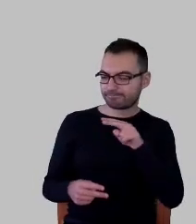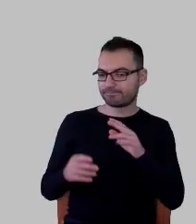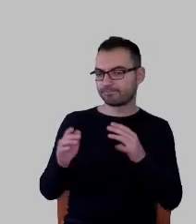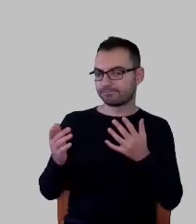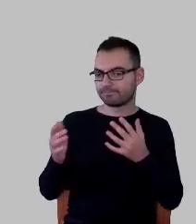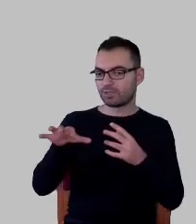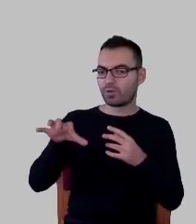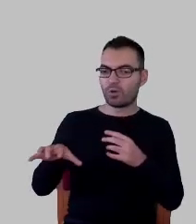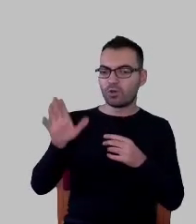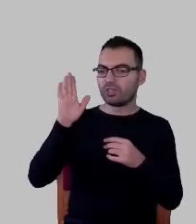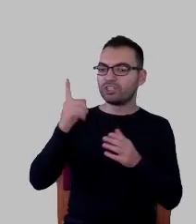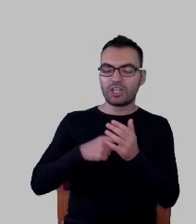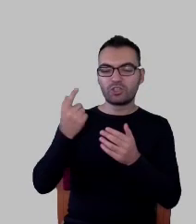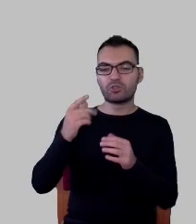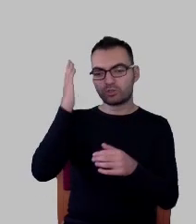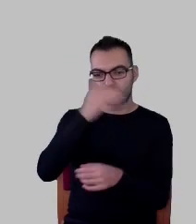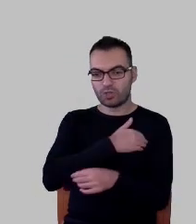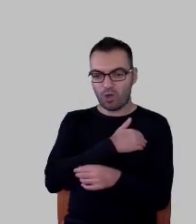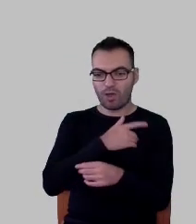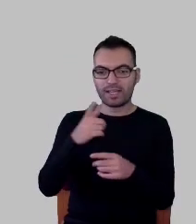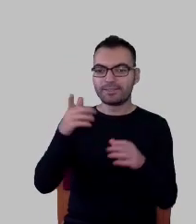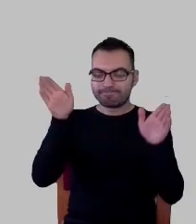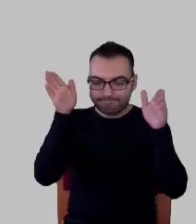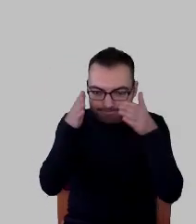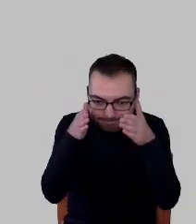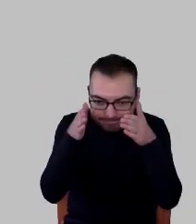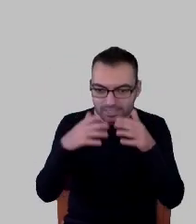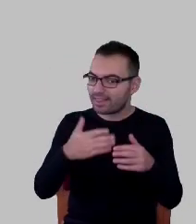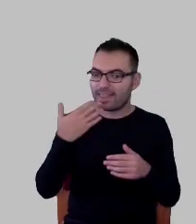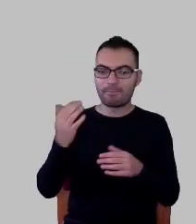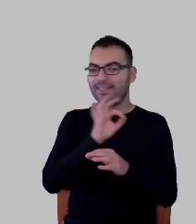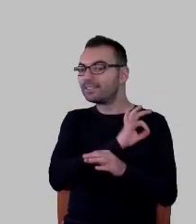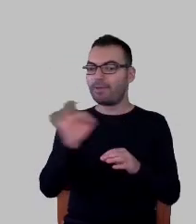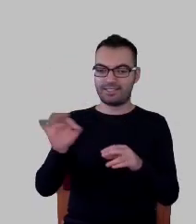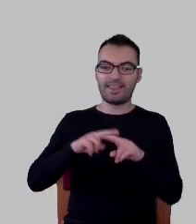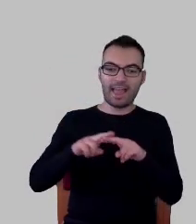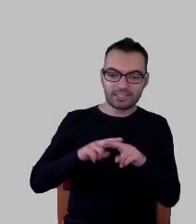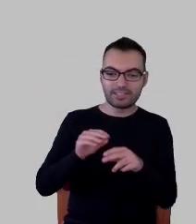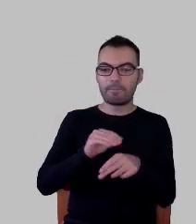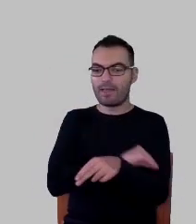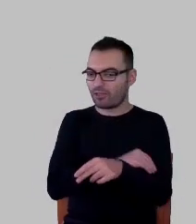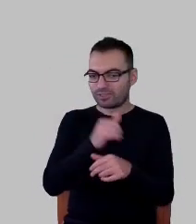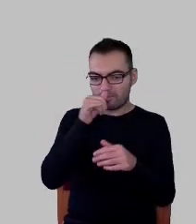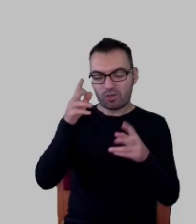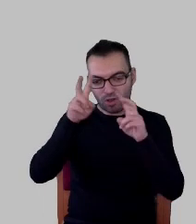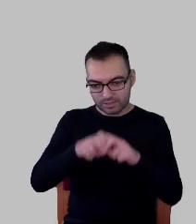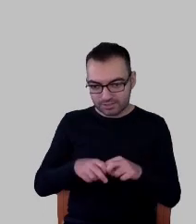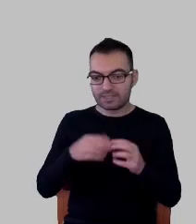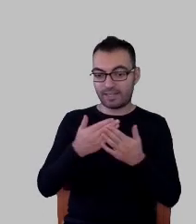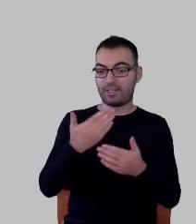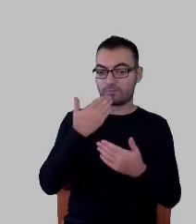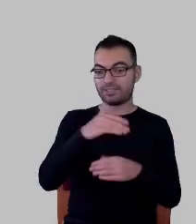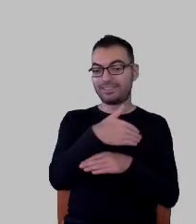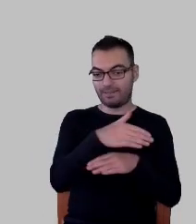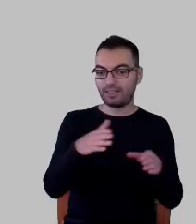których no, nie jest w stanie szkoła zbadać, często nie dysponując takimi specjalistycznymi narzędziami do diagnozy indywidualnej, ale też czasami